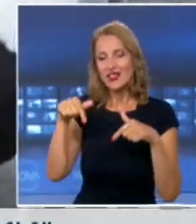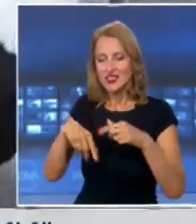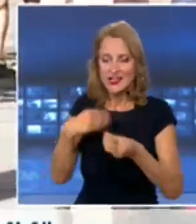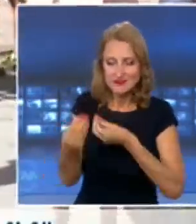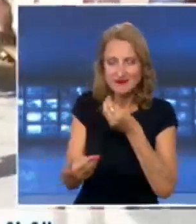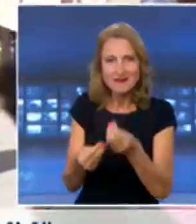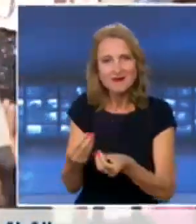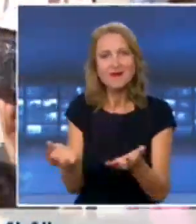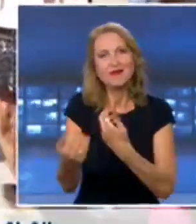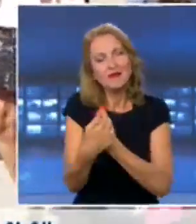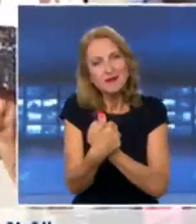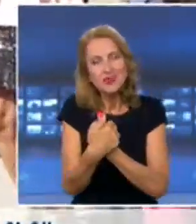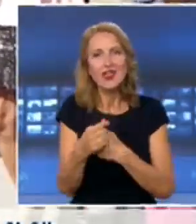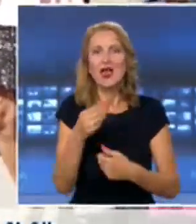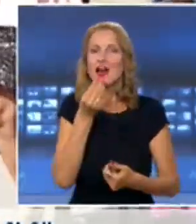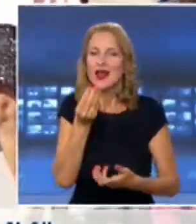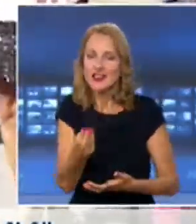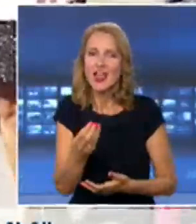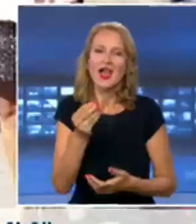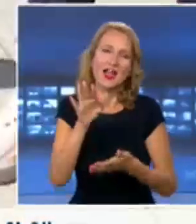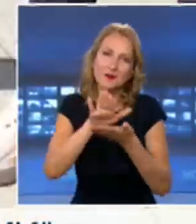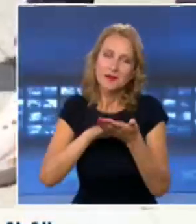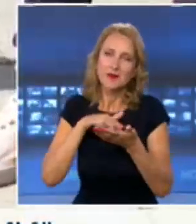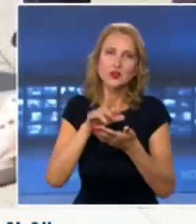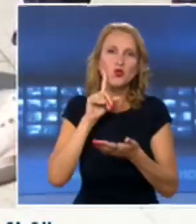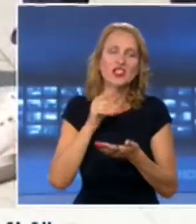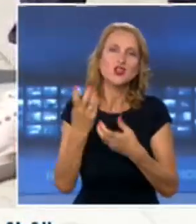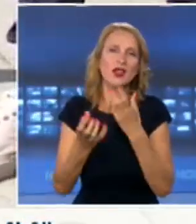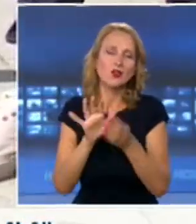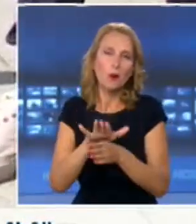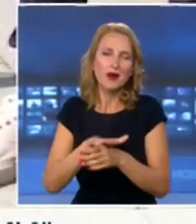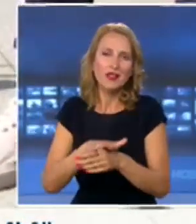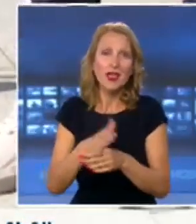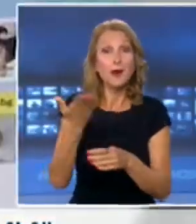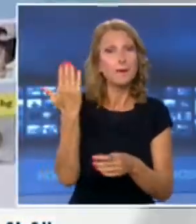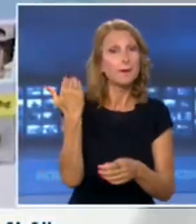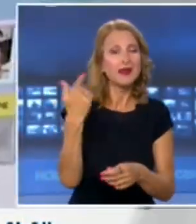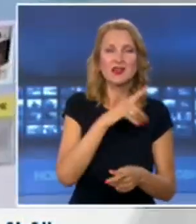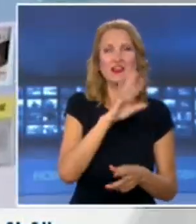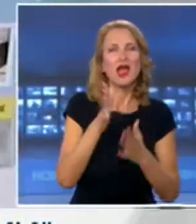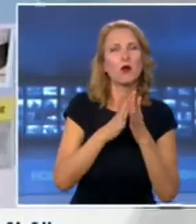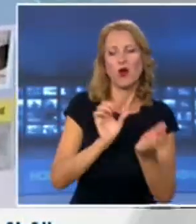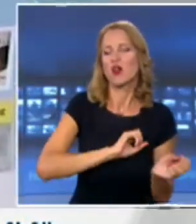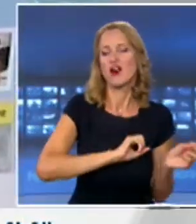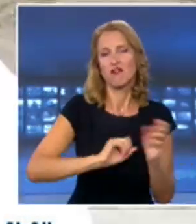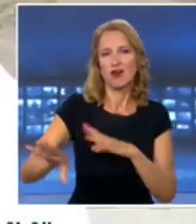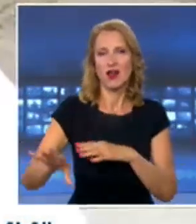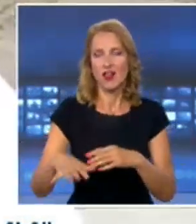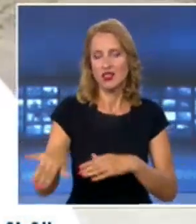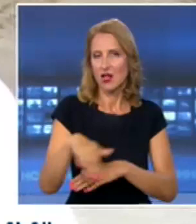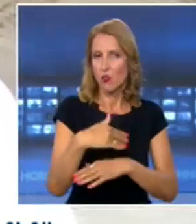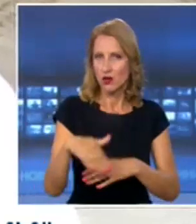лакомства, ласки и човешка топлина. За пръв път, след като преди това са били изхвърлени от стопаните си на улицата.